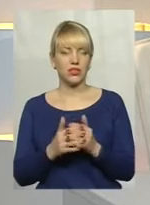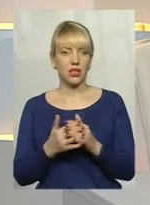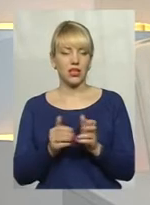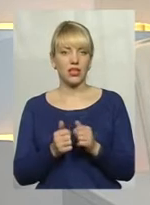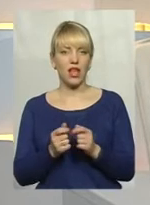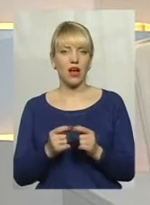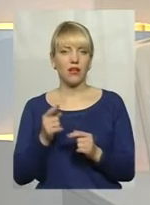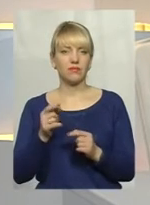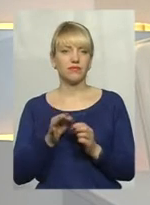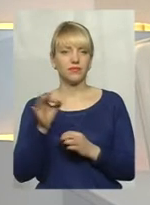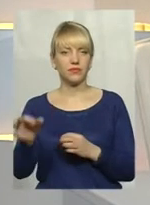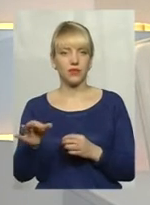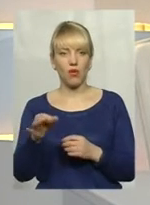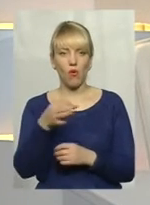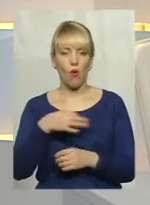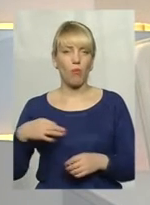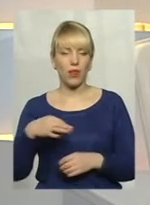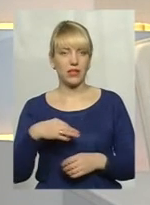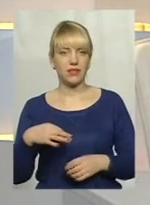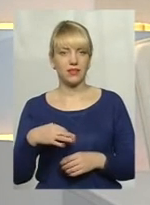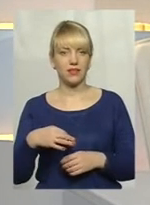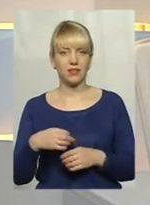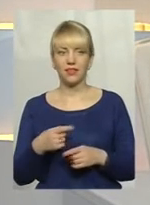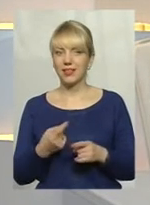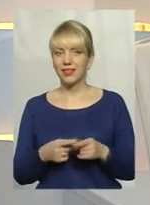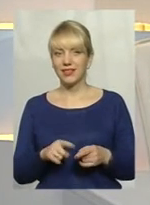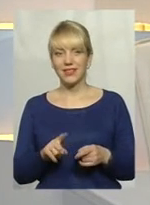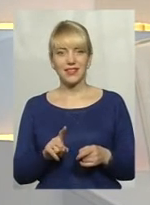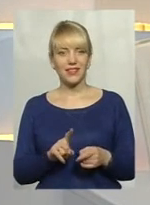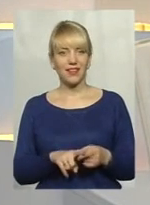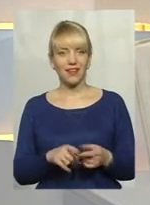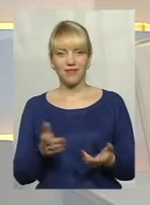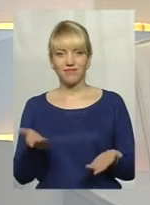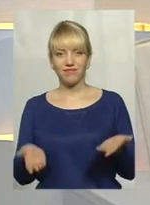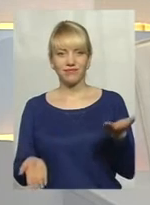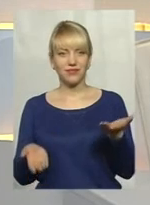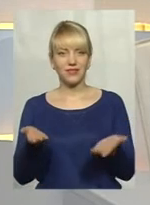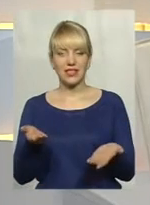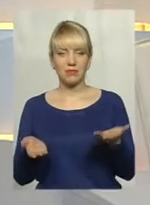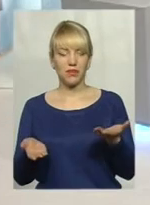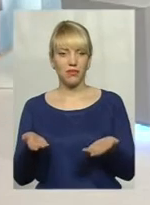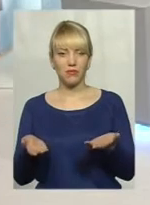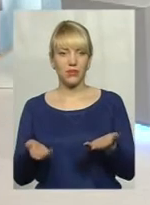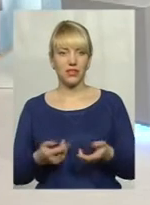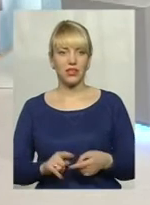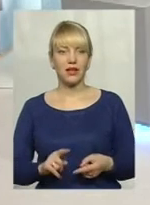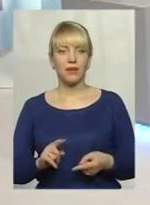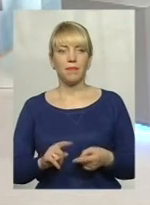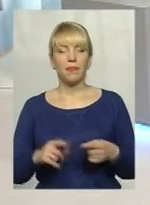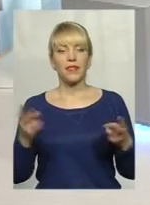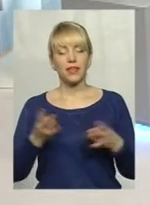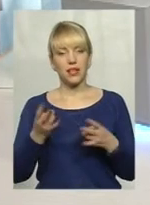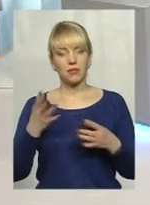околиці області, ну, це неспівмірні, мені здається, величини. Тут ще потрібно виділяти